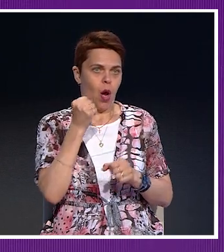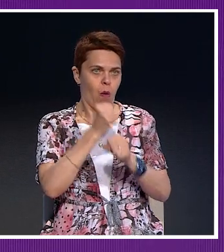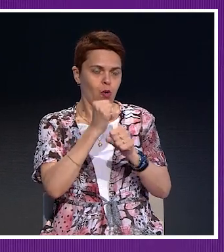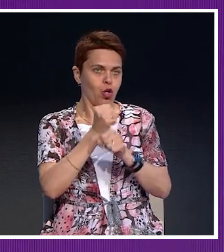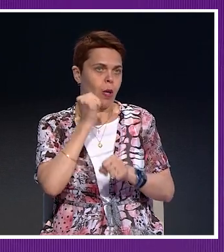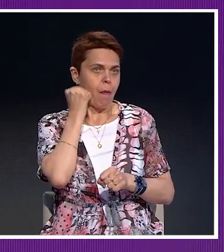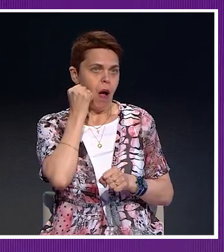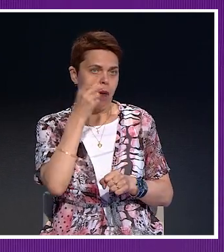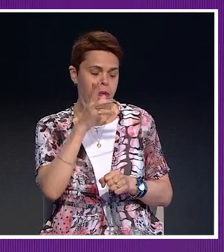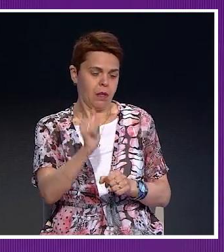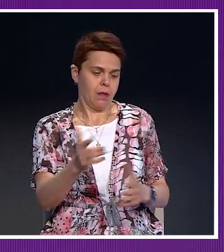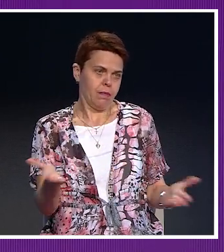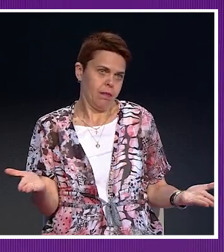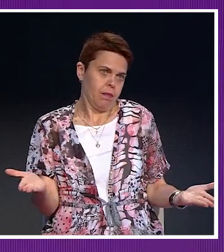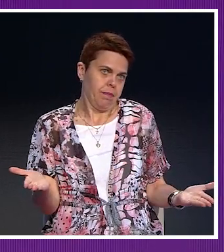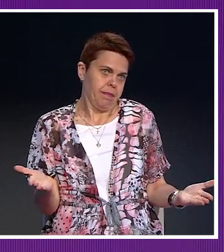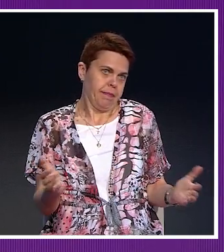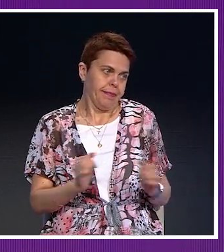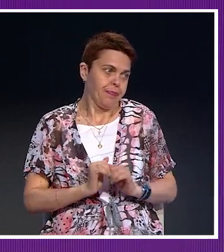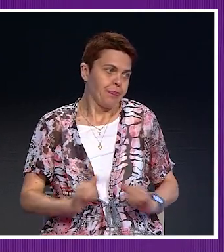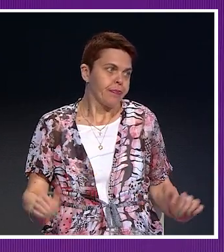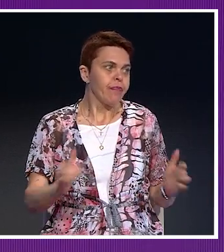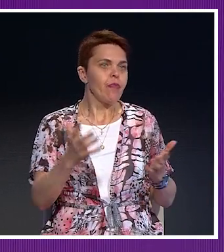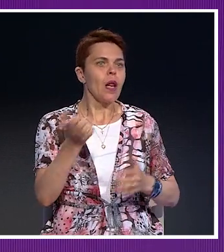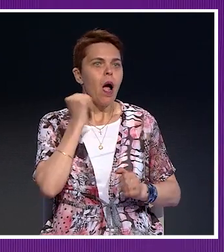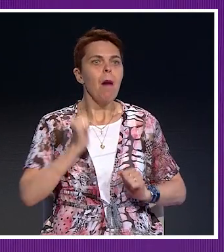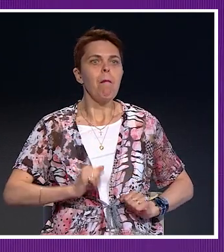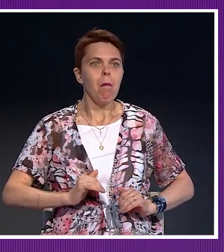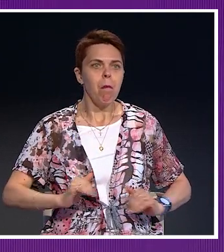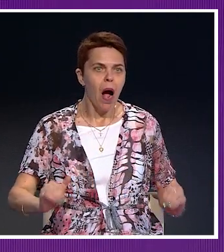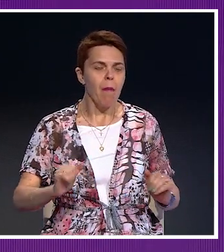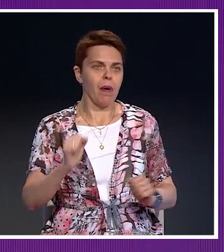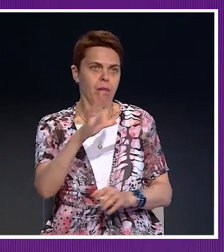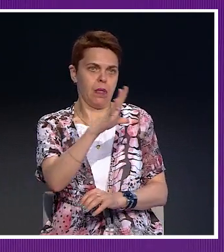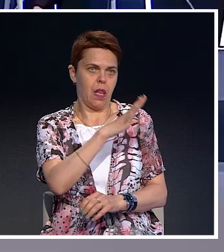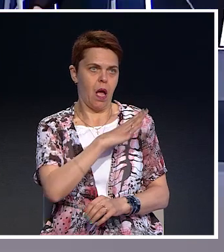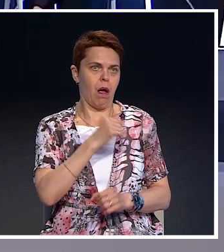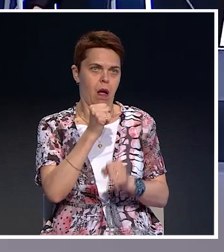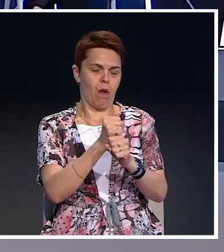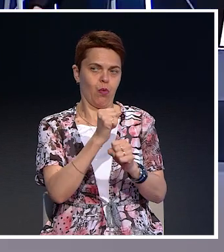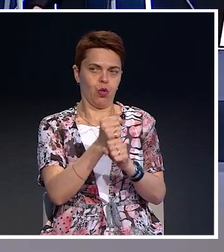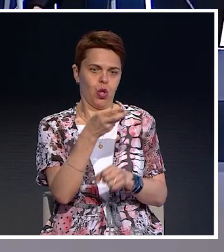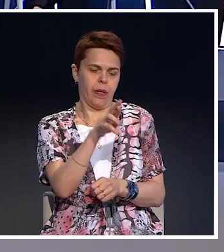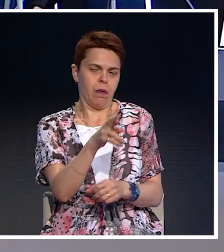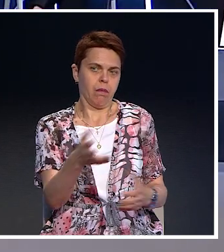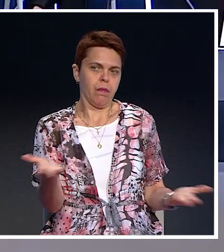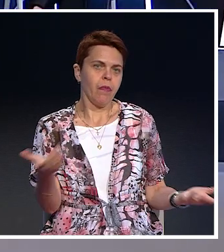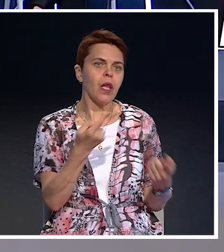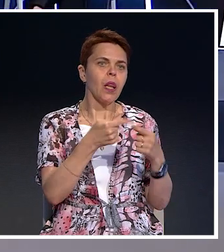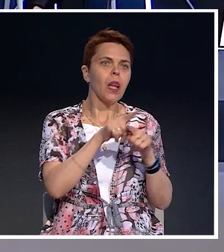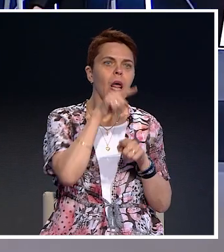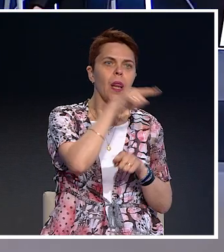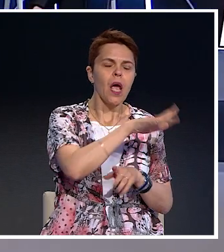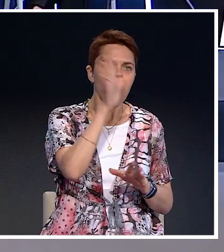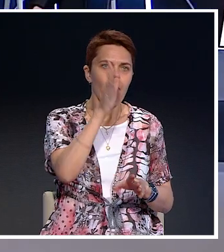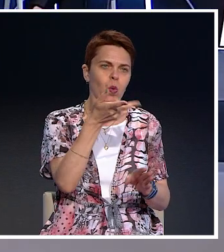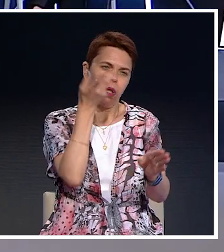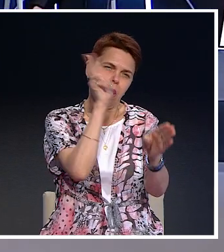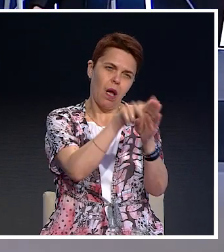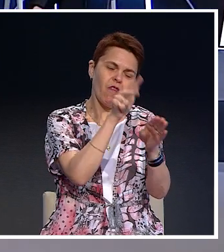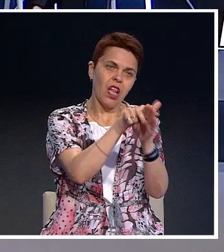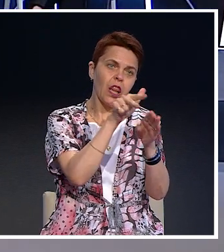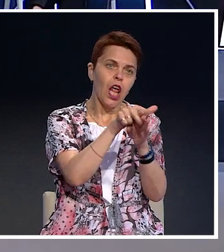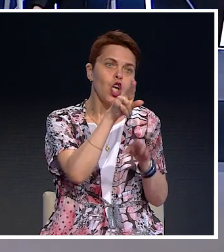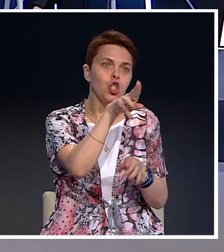типове ставлення. От ми хочемо, щоб баба була робоча. Ну, що це означає? Це означає, що на неї можна